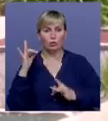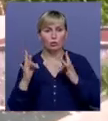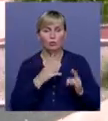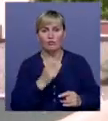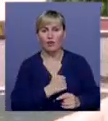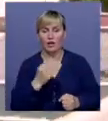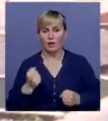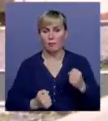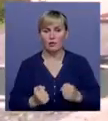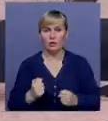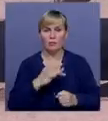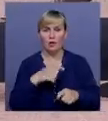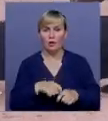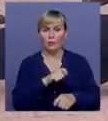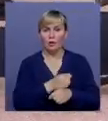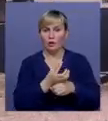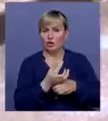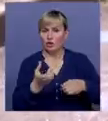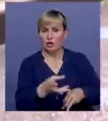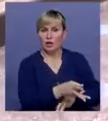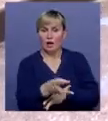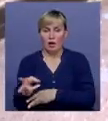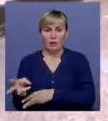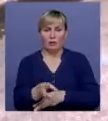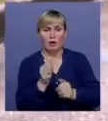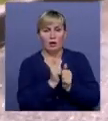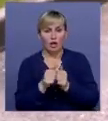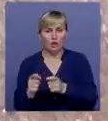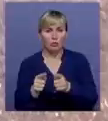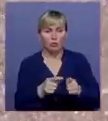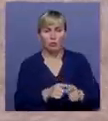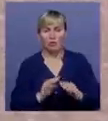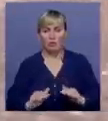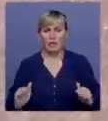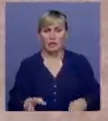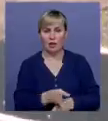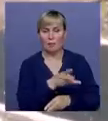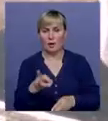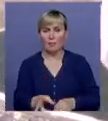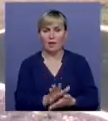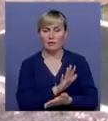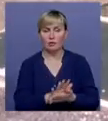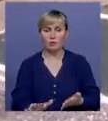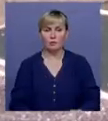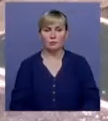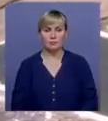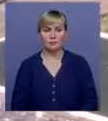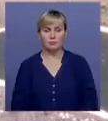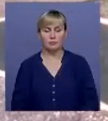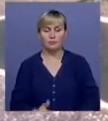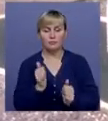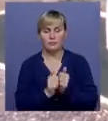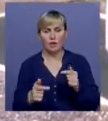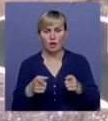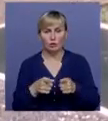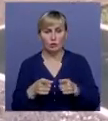военной техники. Многометровые шланги позволяют обработать каждый угол дошкольного учреждения. Задача продезинфицировать каждый